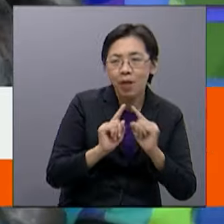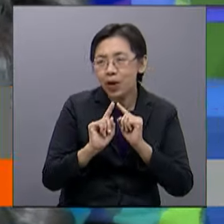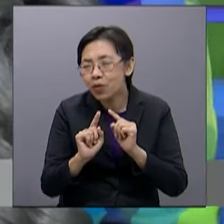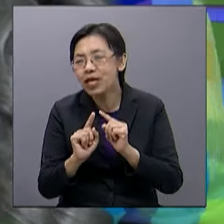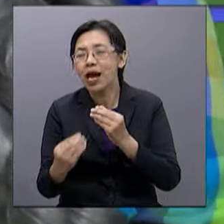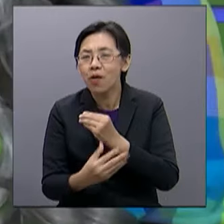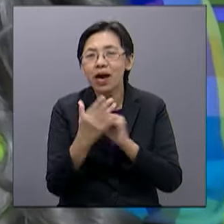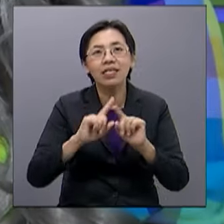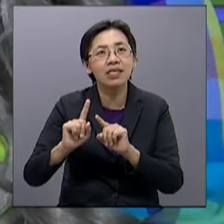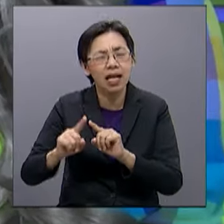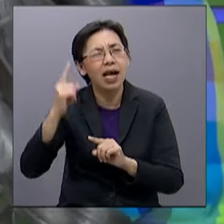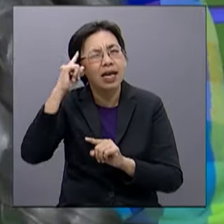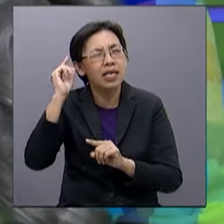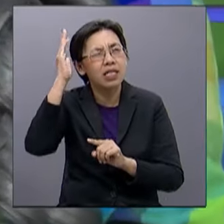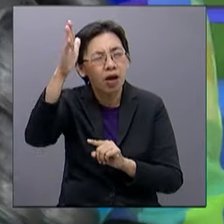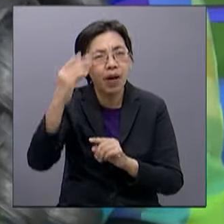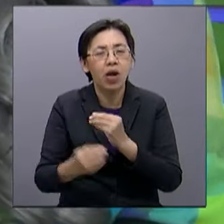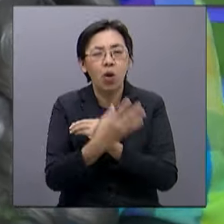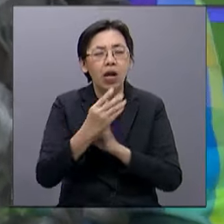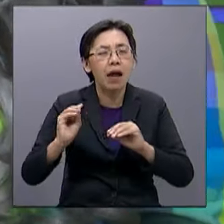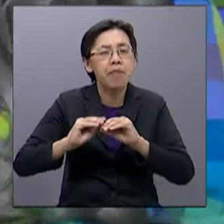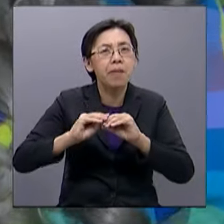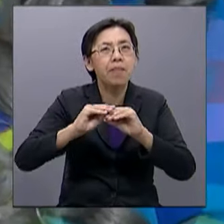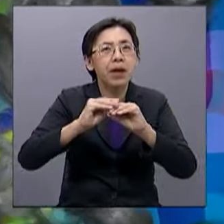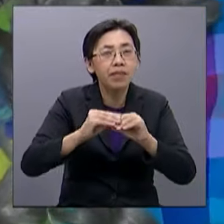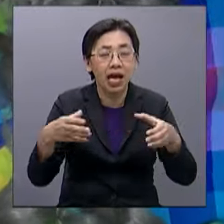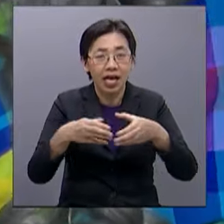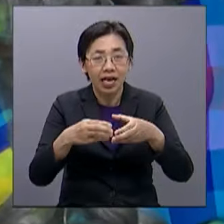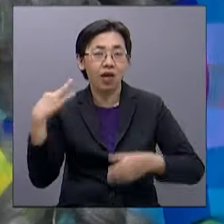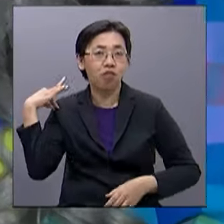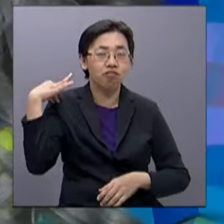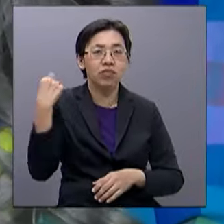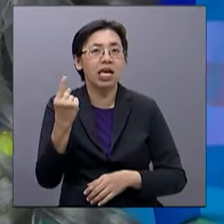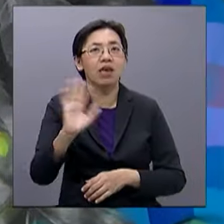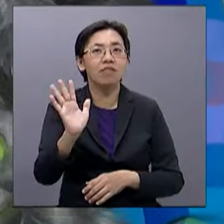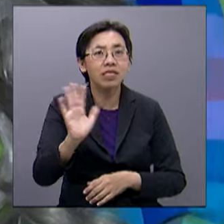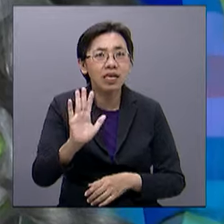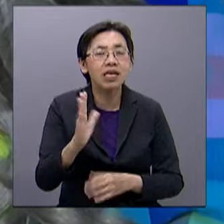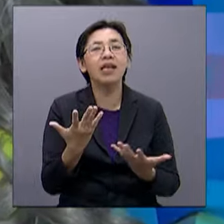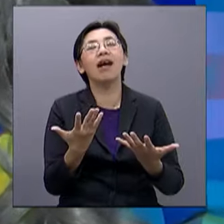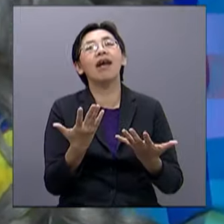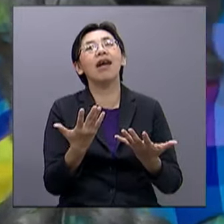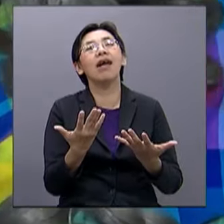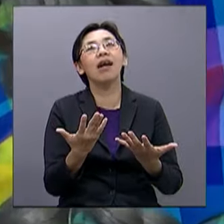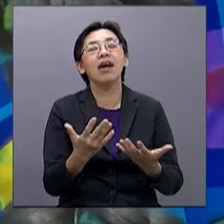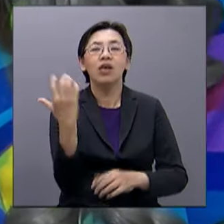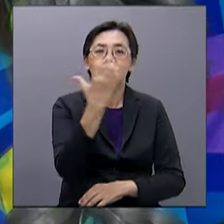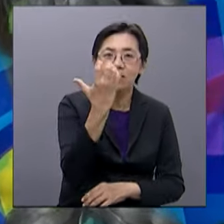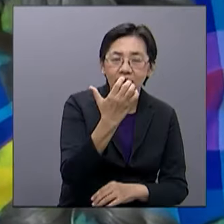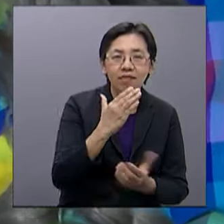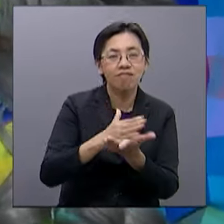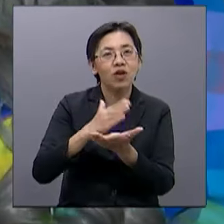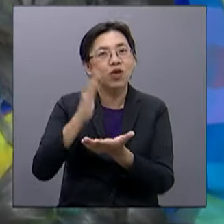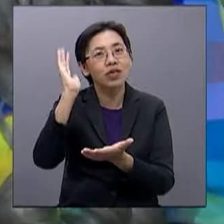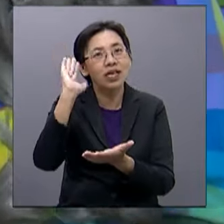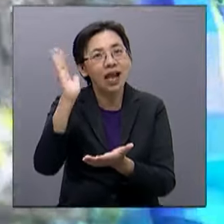าในอนาคตเนี่ยจะมีพื้นที่ให้กับพวกเรามากขึ้นไม่ใช่แค่วงการเดินแบบอย่างเดียวแต่ว่าเป็นวงการบันเทิงอื่นๆตามสื่อโทรทัศน์ตามโฆษณาหรือแม้แ